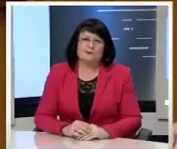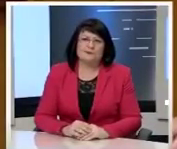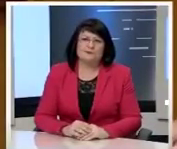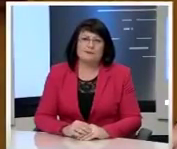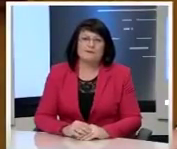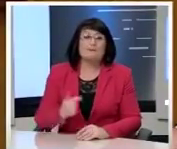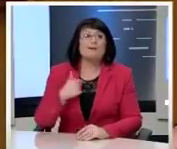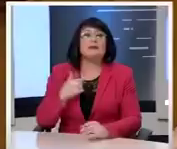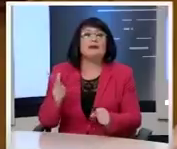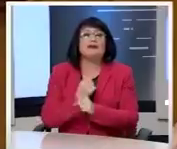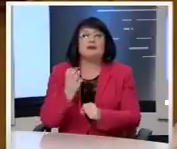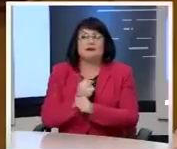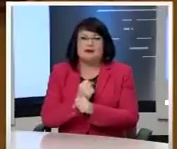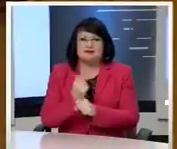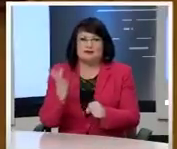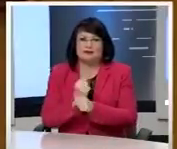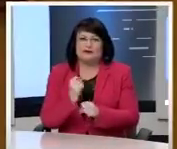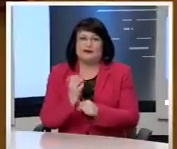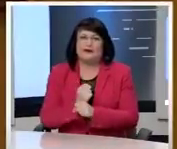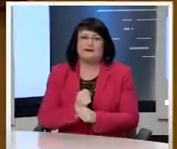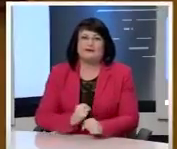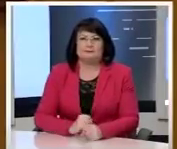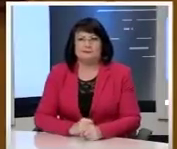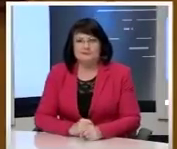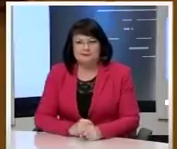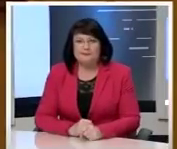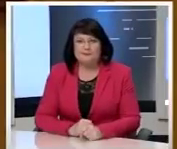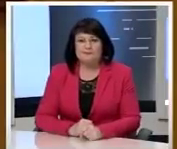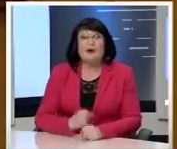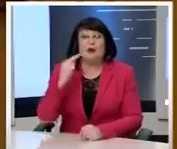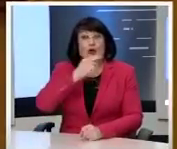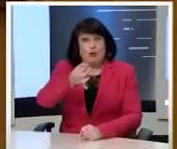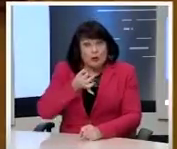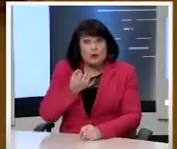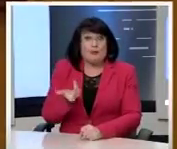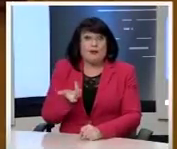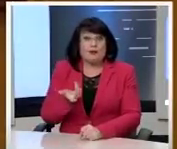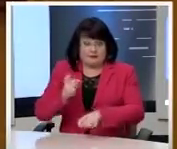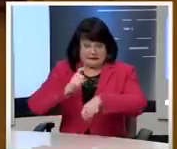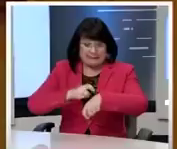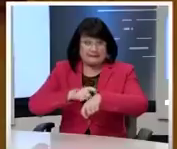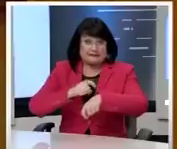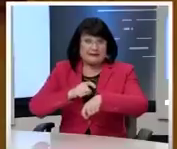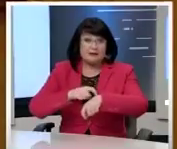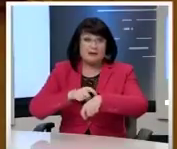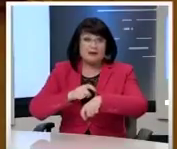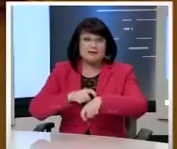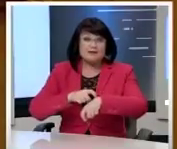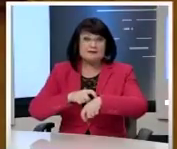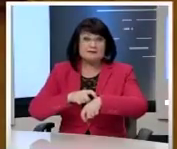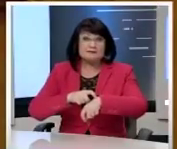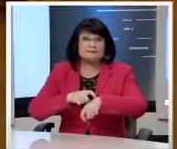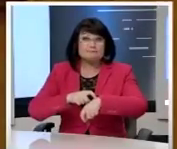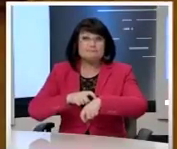Τι πετύχαμε εμείς αυτά τα τρία χρόνια? Βεβαίως, το είπε και ο Πρωθυπουργός, οι στιγμές που περνάμε είναι στιγμές